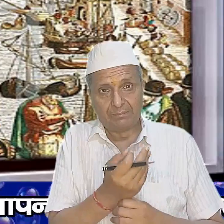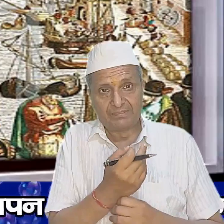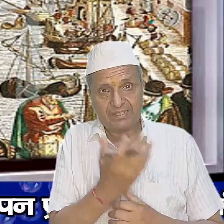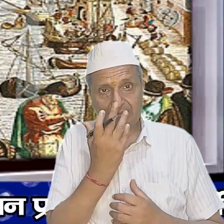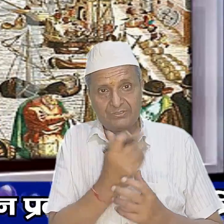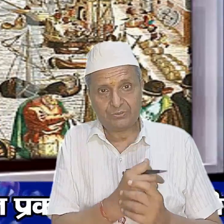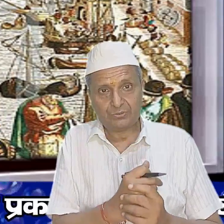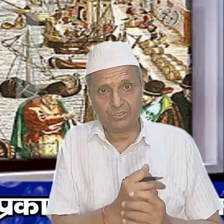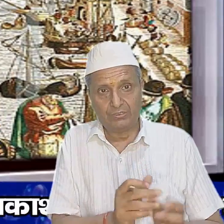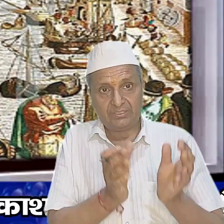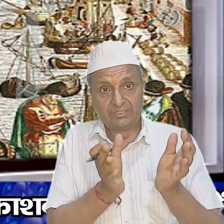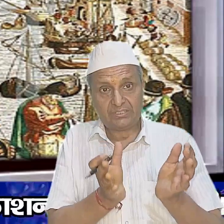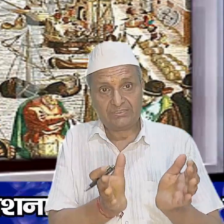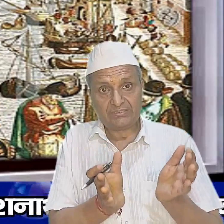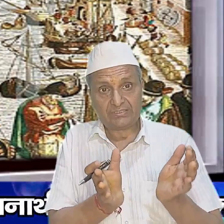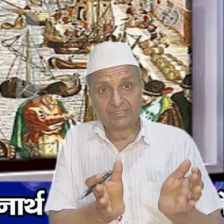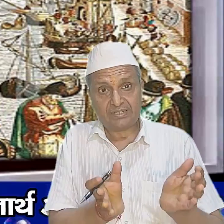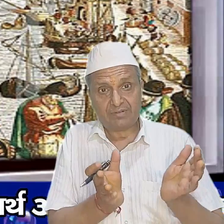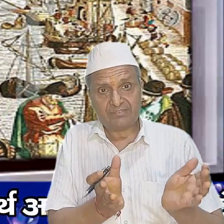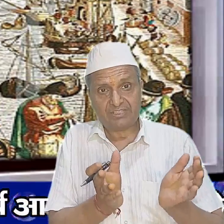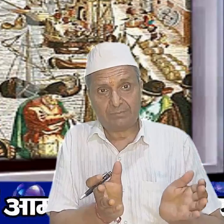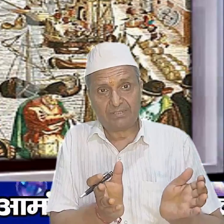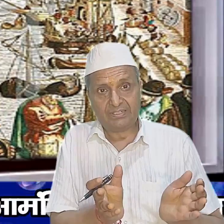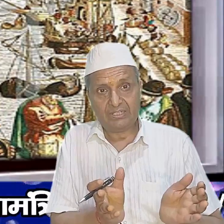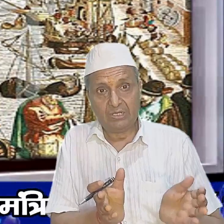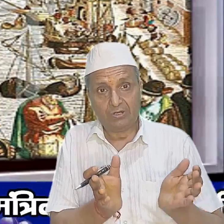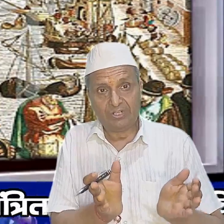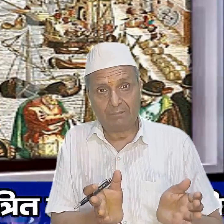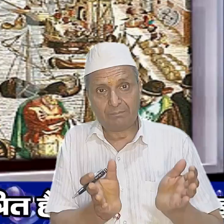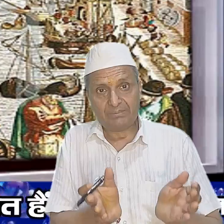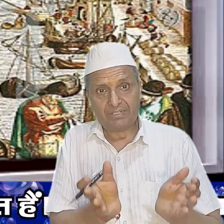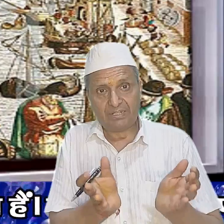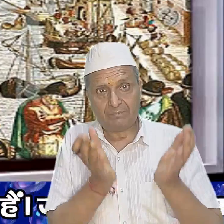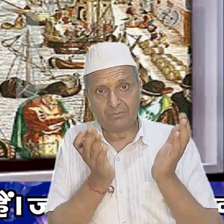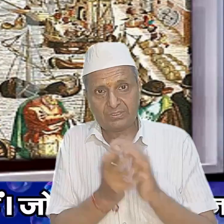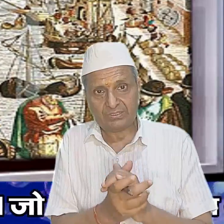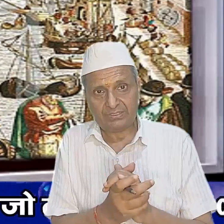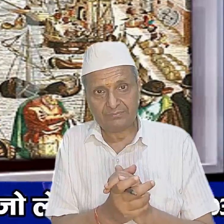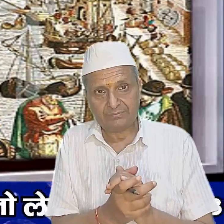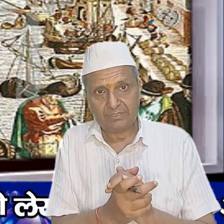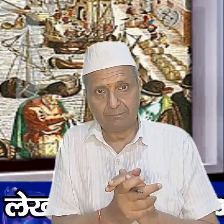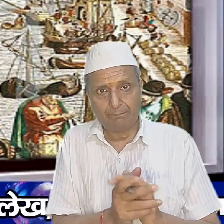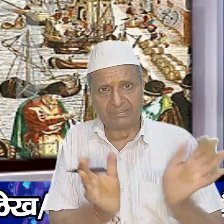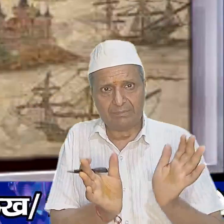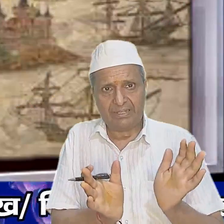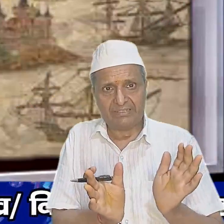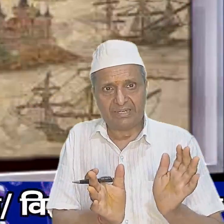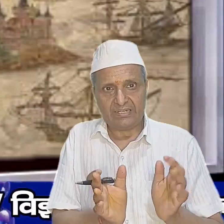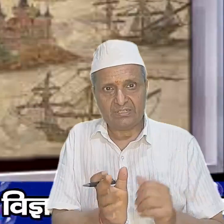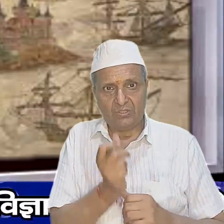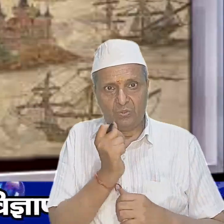में जाता है। भाषा की दिक्कत आती है उसे, लेकिन तब भी वह समझता है, किंग जॉन पैसे फेंकता है और ये पैसे लुटाता